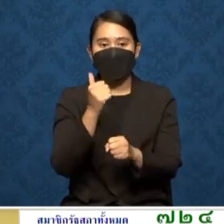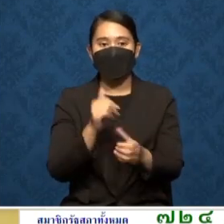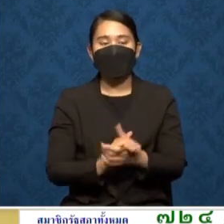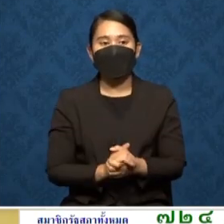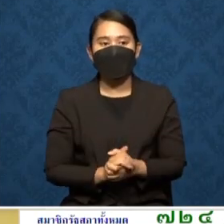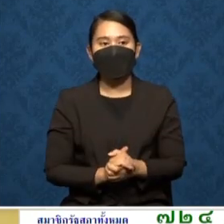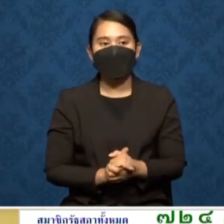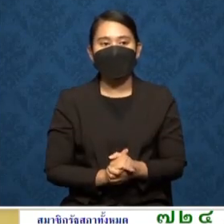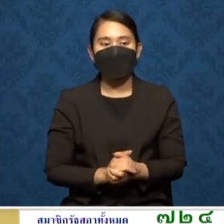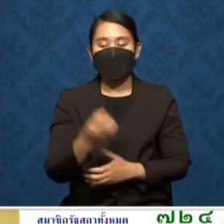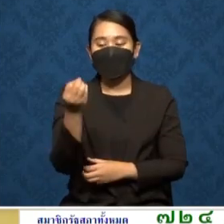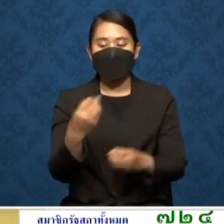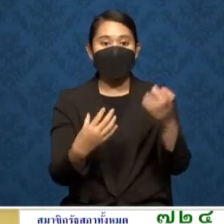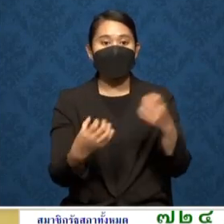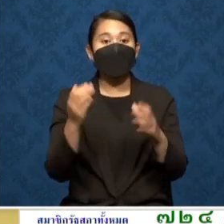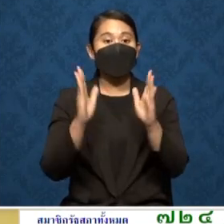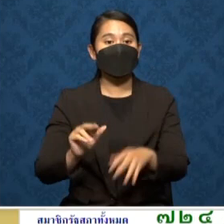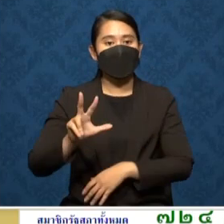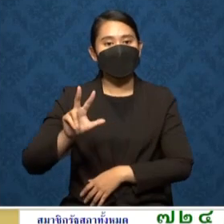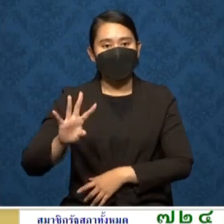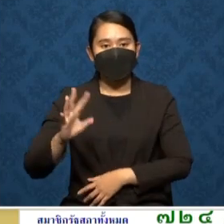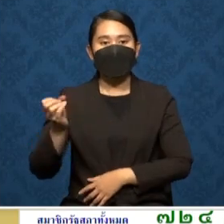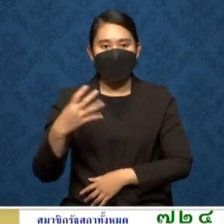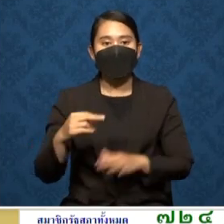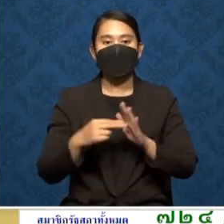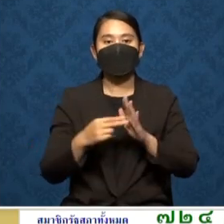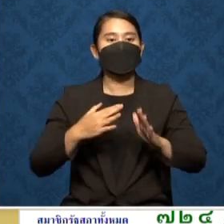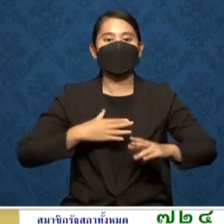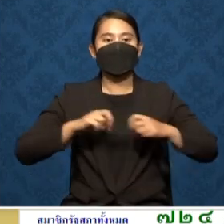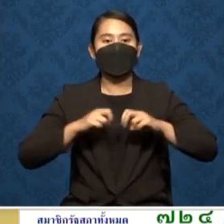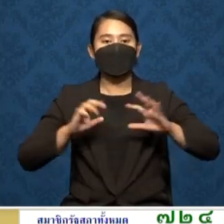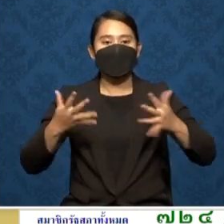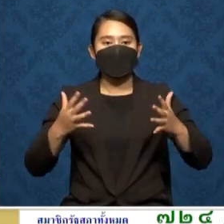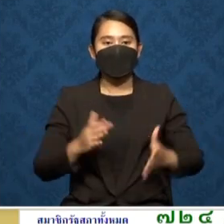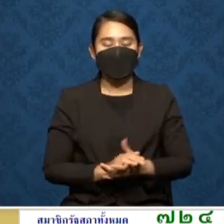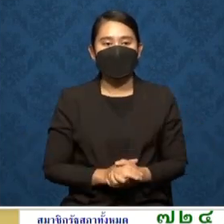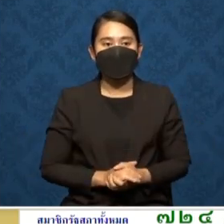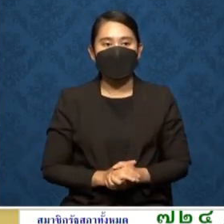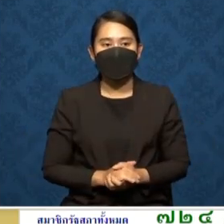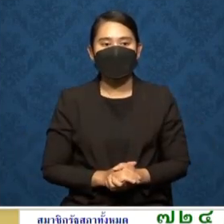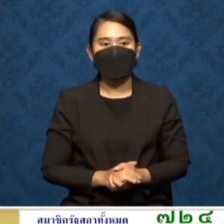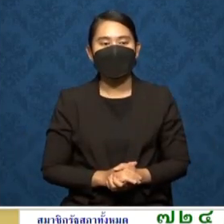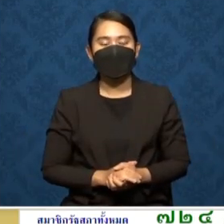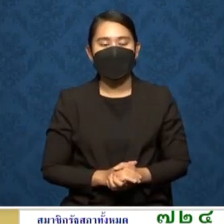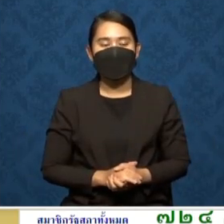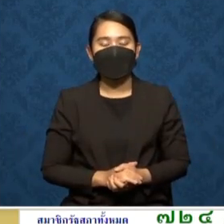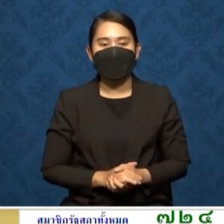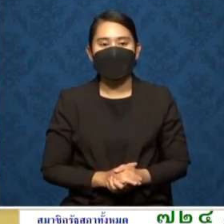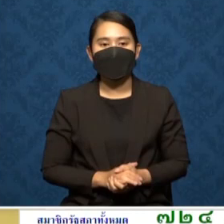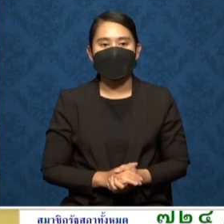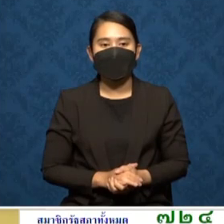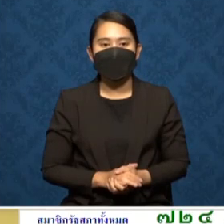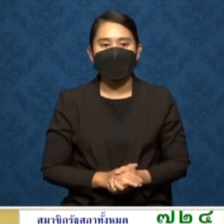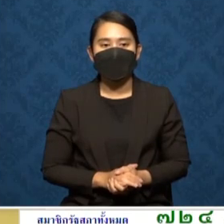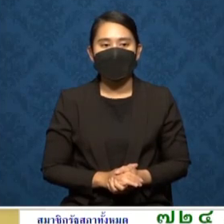ตั้งข้อสังเกตมา 3-4 ท่านนั้นไม่ได้คิดหรือมีปัญหาอะไรส่วนที่บางท่านเช่น